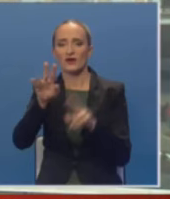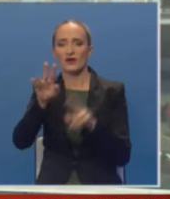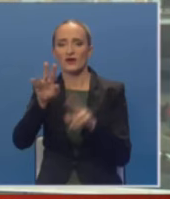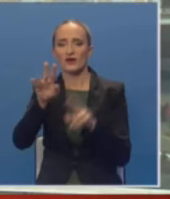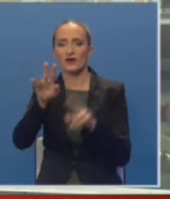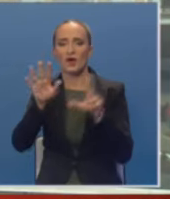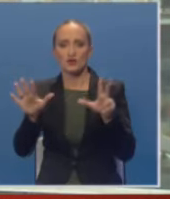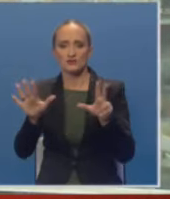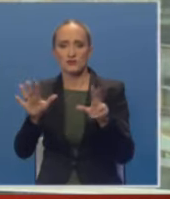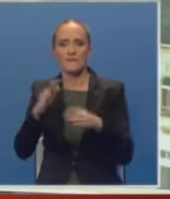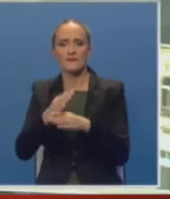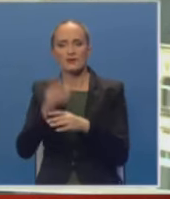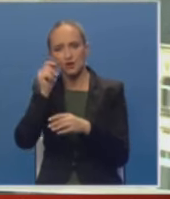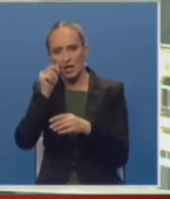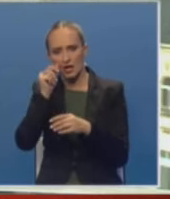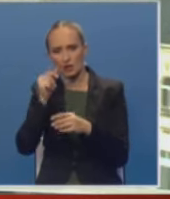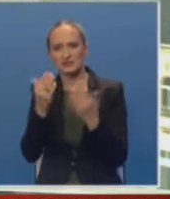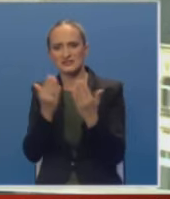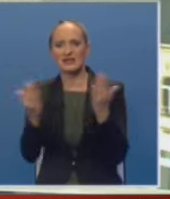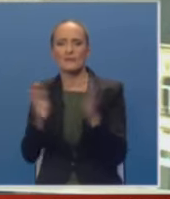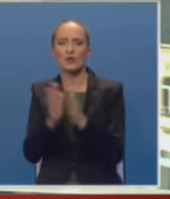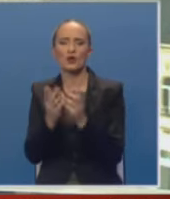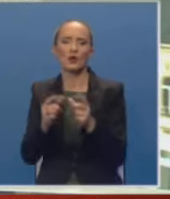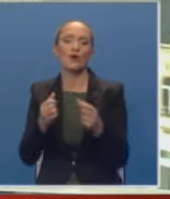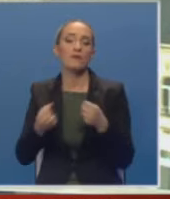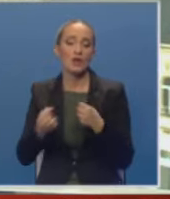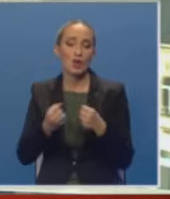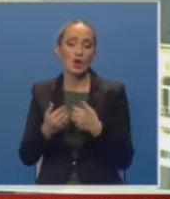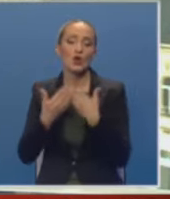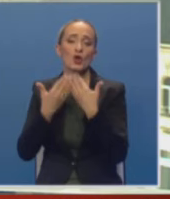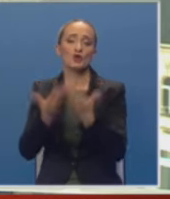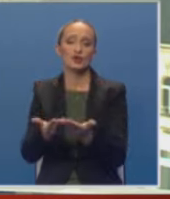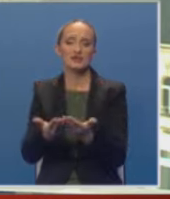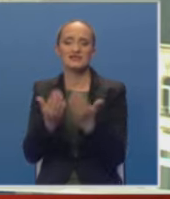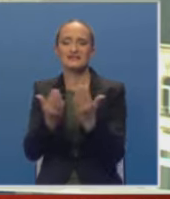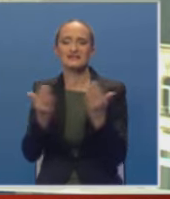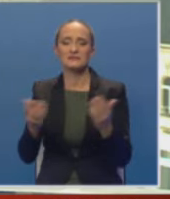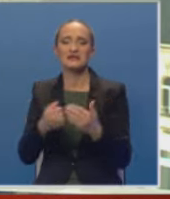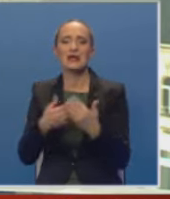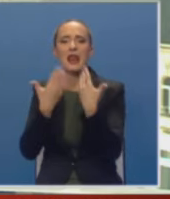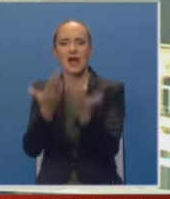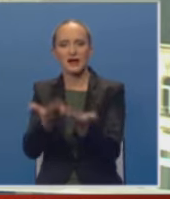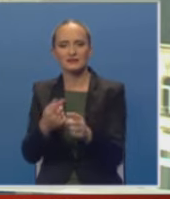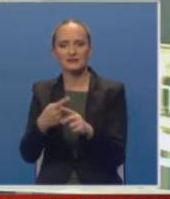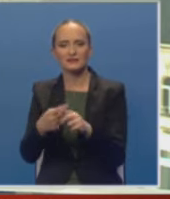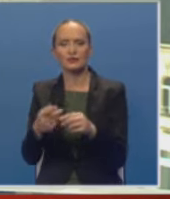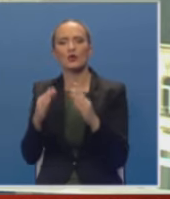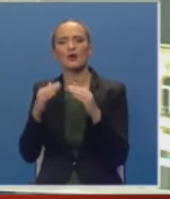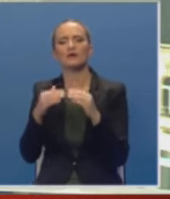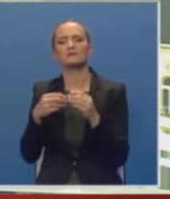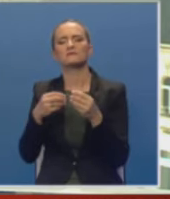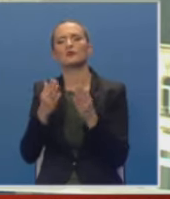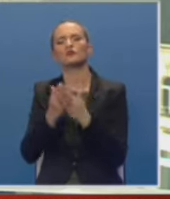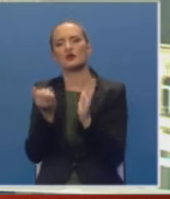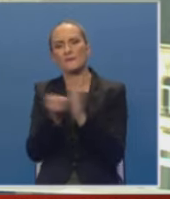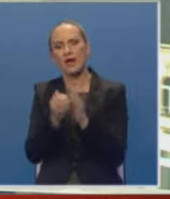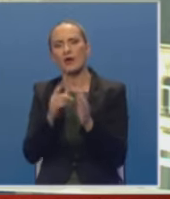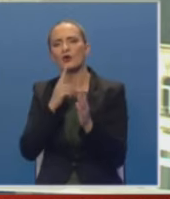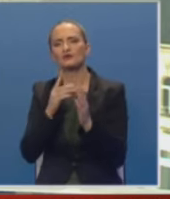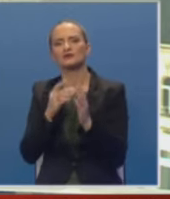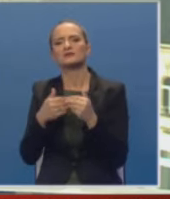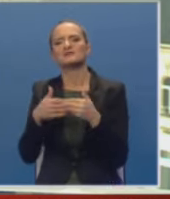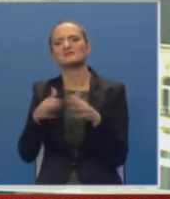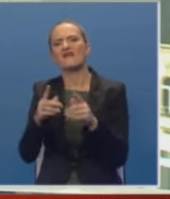Na 28. Međunarodnom sajmu knjige u Banja Luci dodjeljene su sajmske nagrade izdavačkim kućama, čije su izdanja